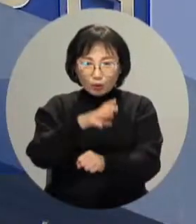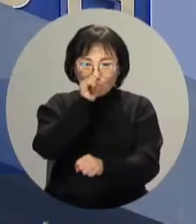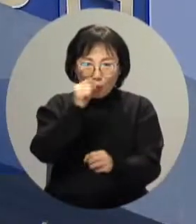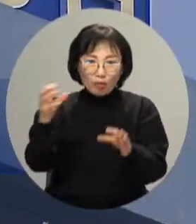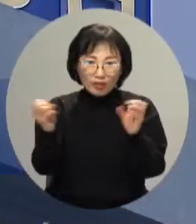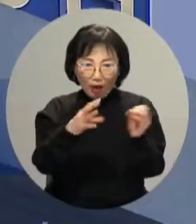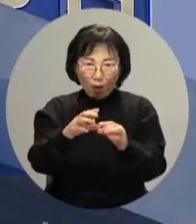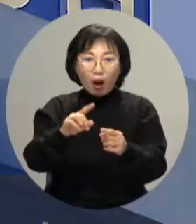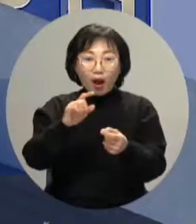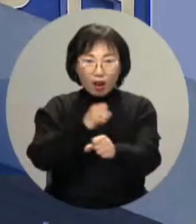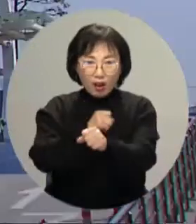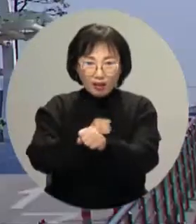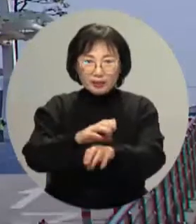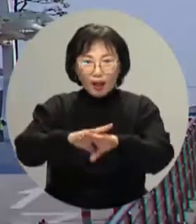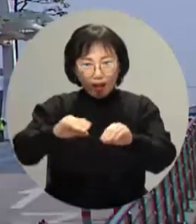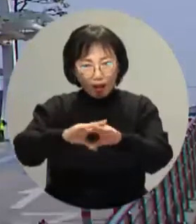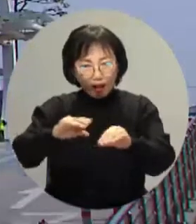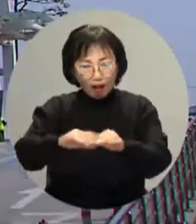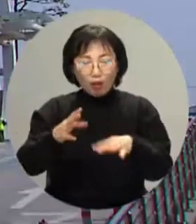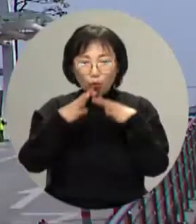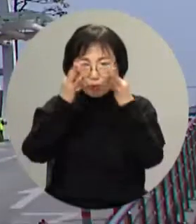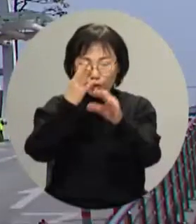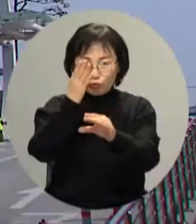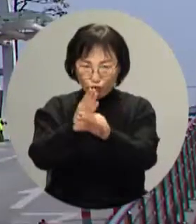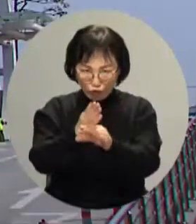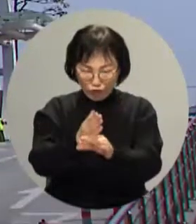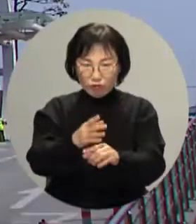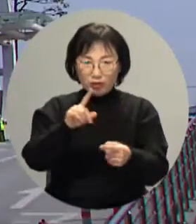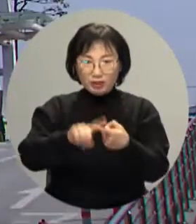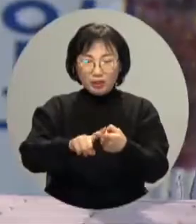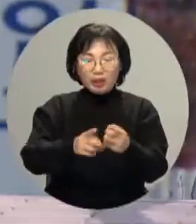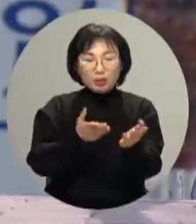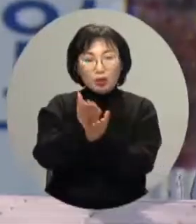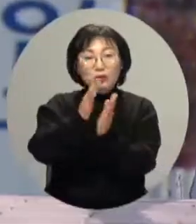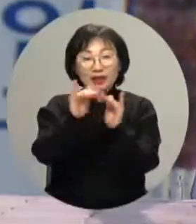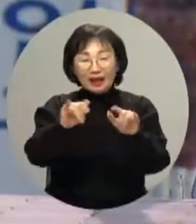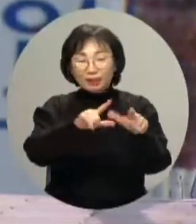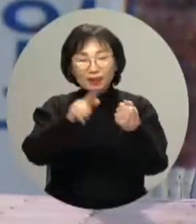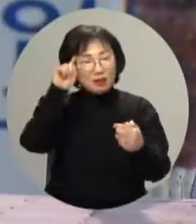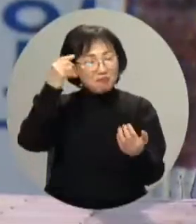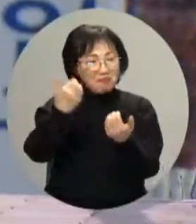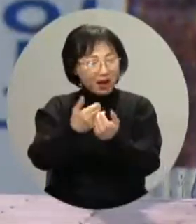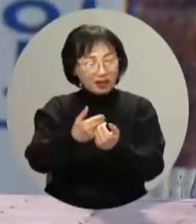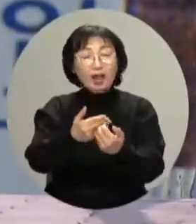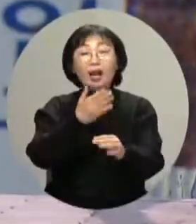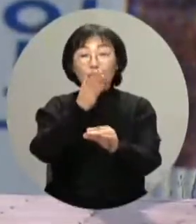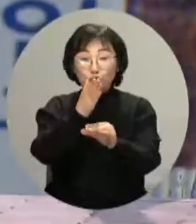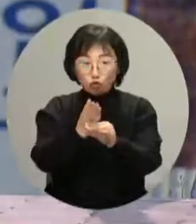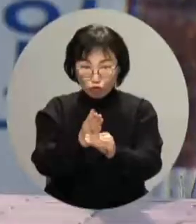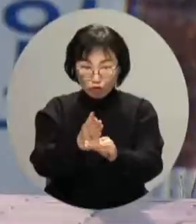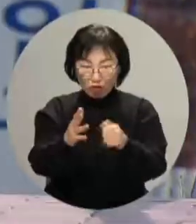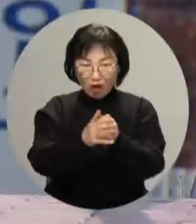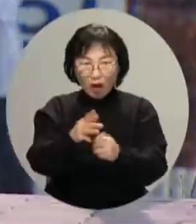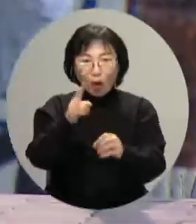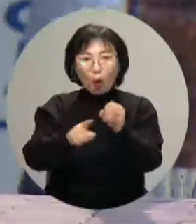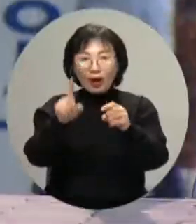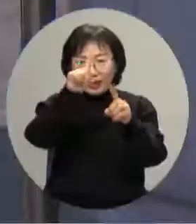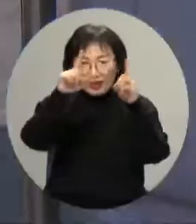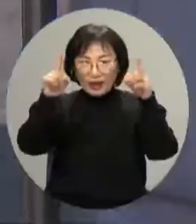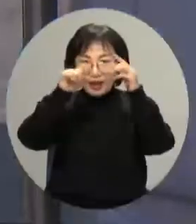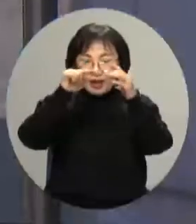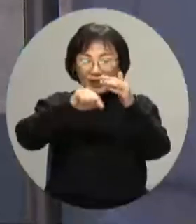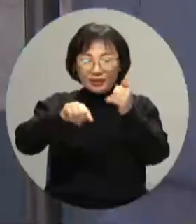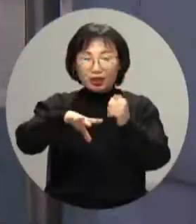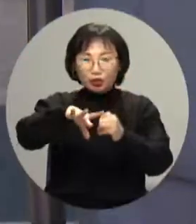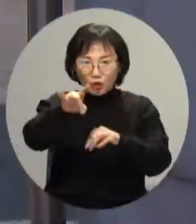계가 하고 있거든요 정부의 의대 증원의 전공의들이 반발하고 나선 가운데 원광대 병원에서 이처럼